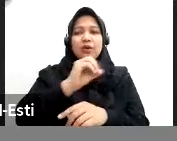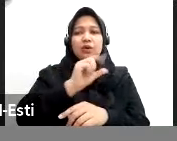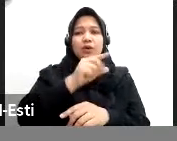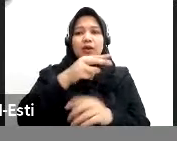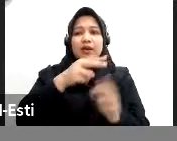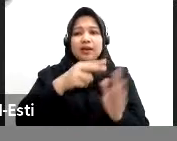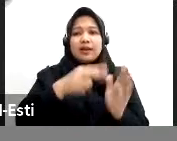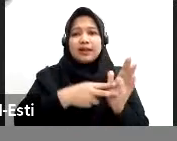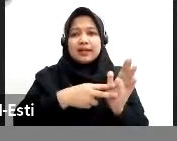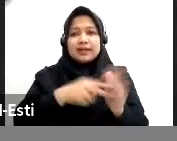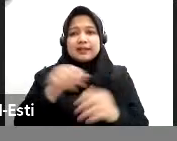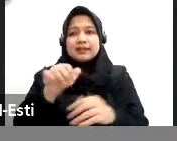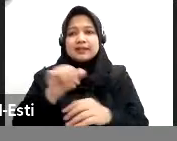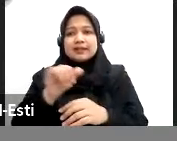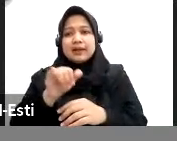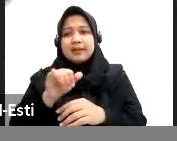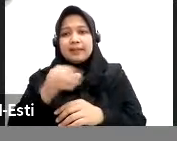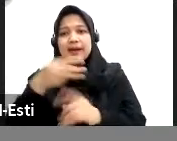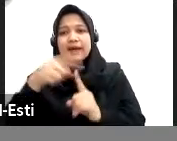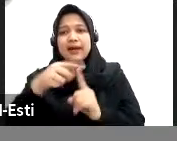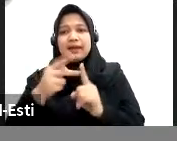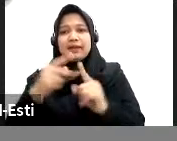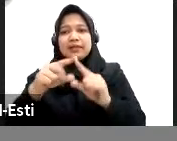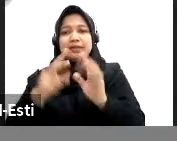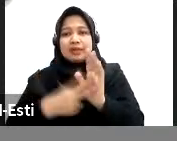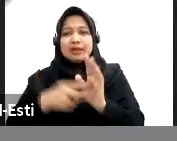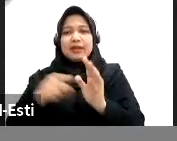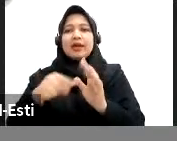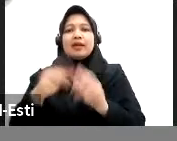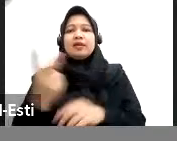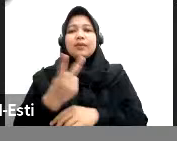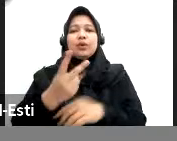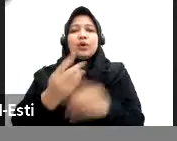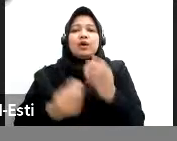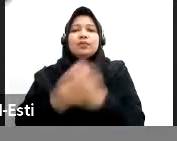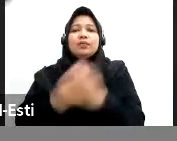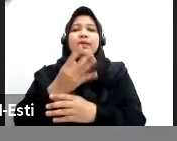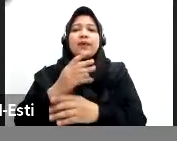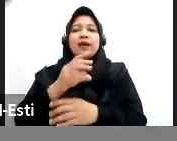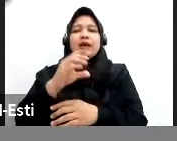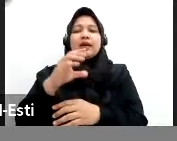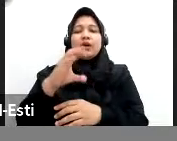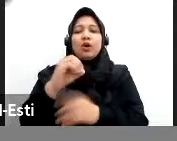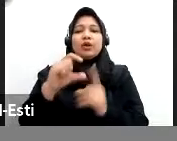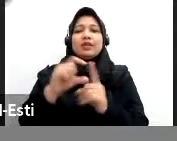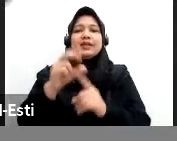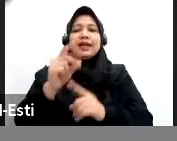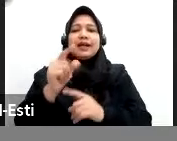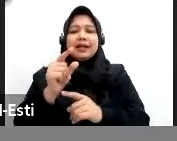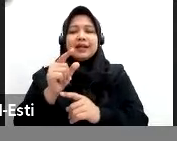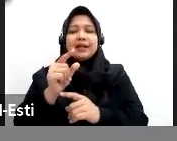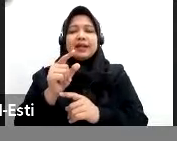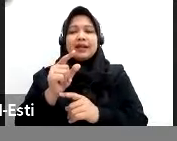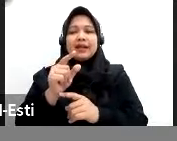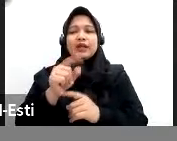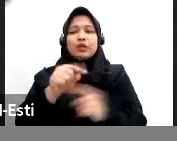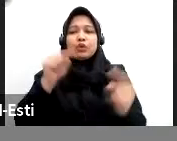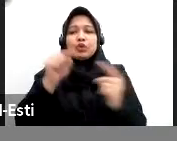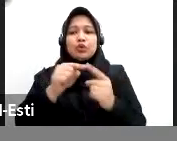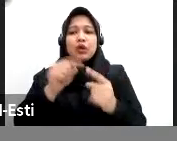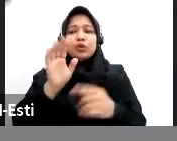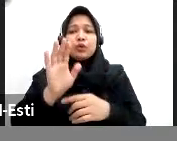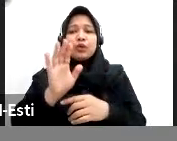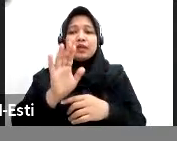catch a yang mengembangkan oder ini tidak hanya untuk menyelesaikan sengketa antara